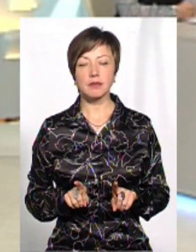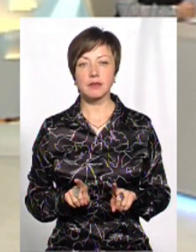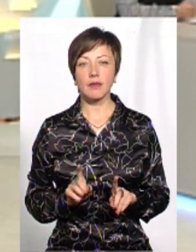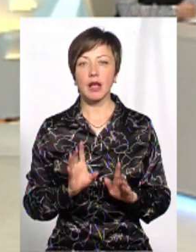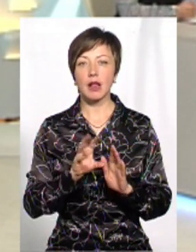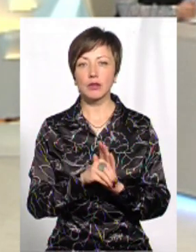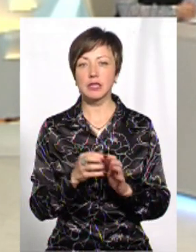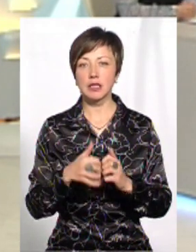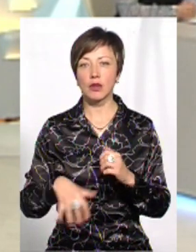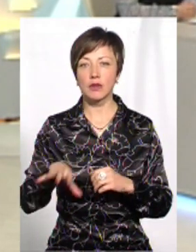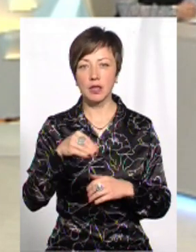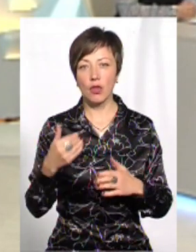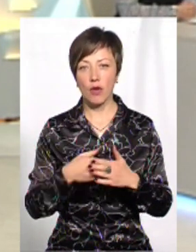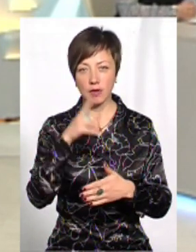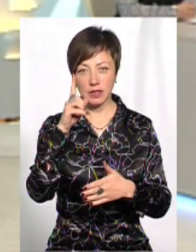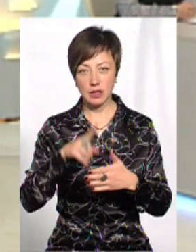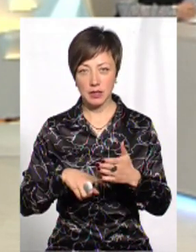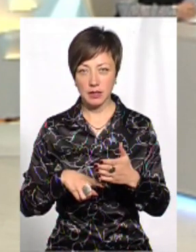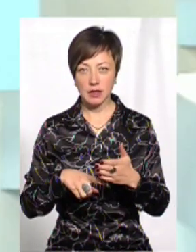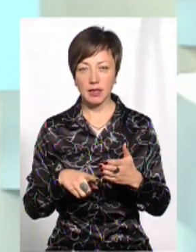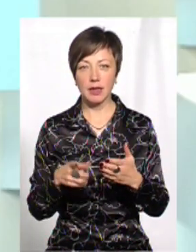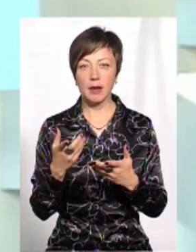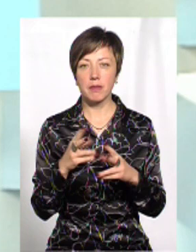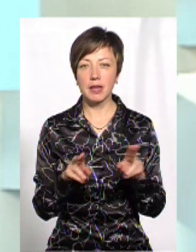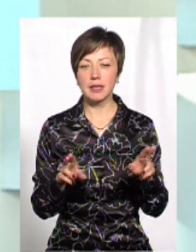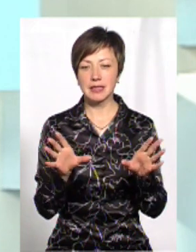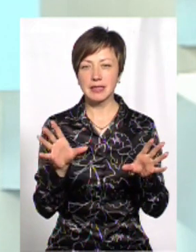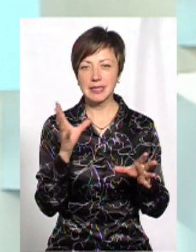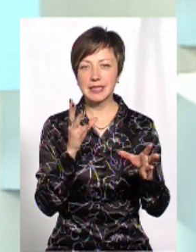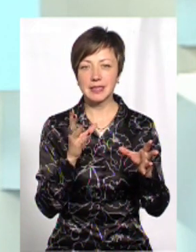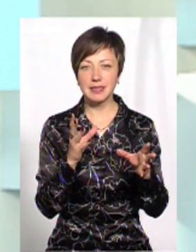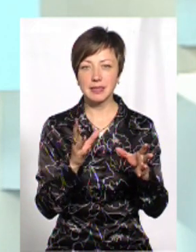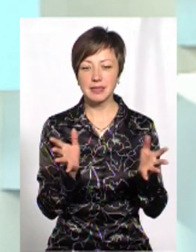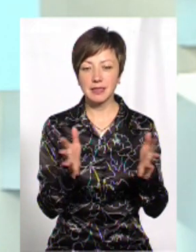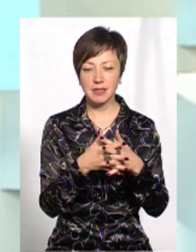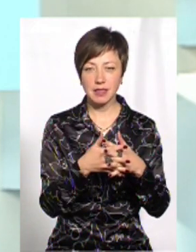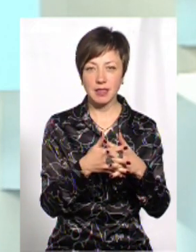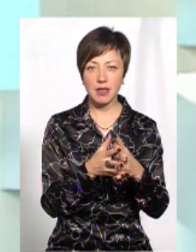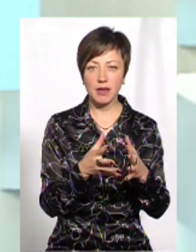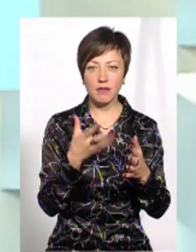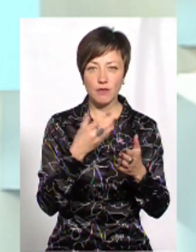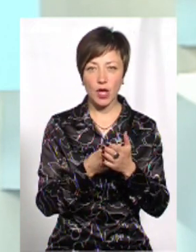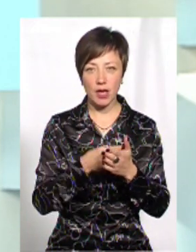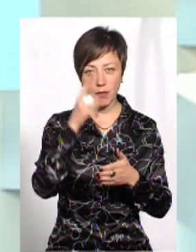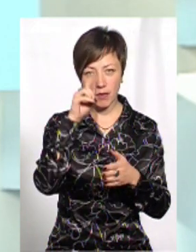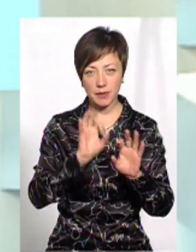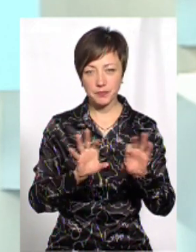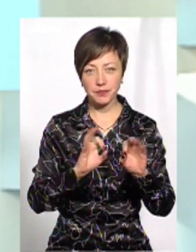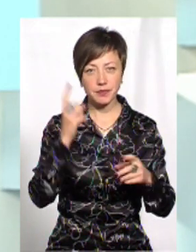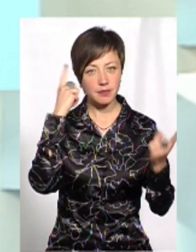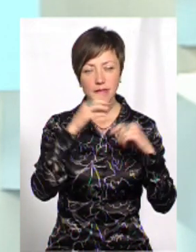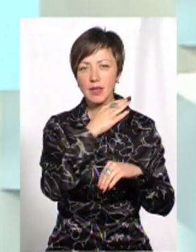складова серед усіх неорелігій, як синтетичні неорелігії, які об'єднали у своєму вчині абсолютно